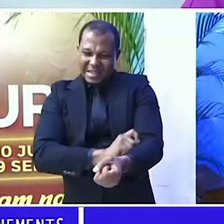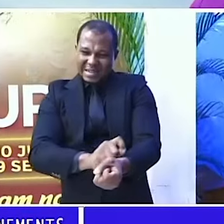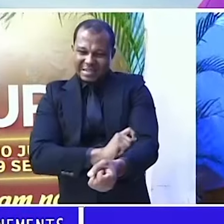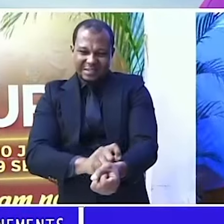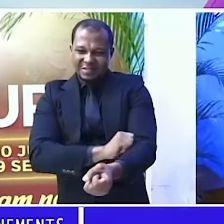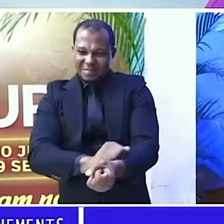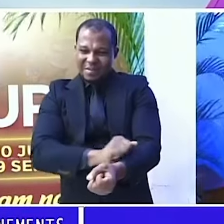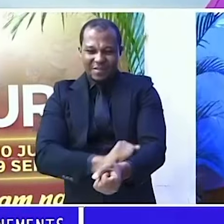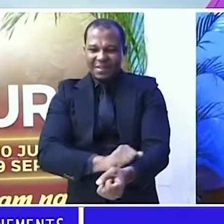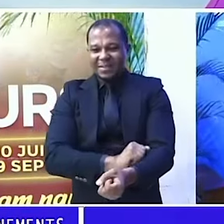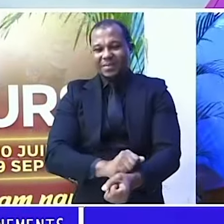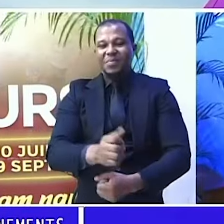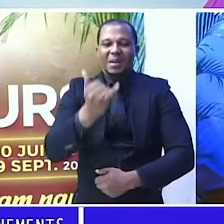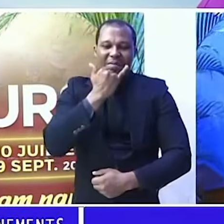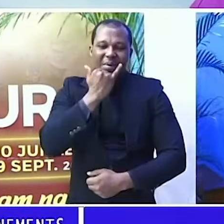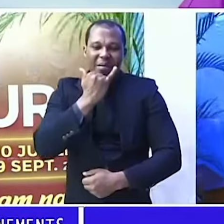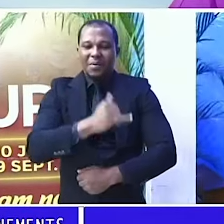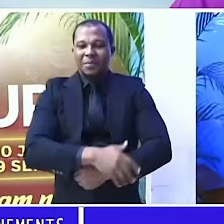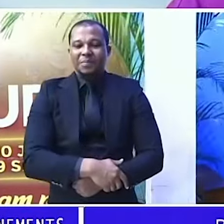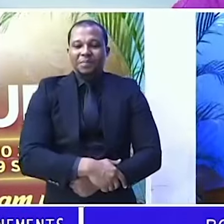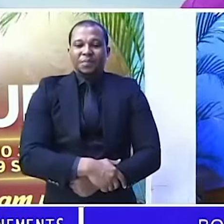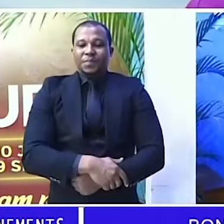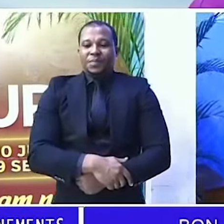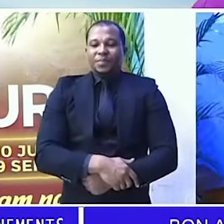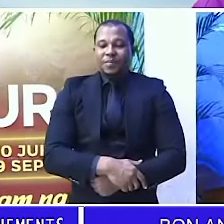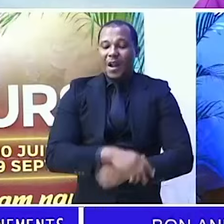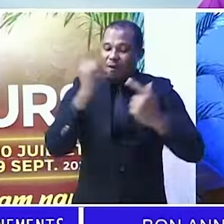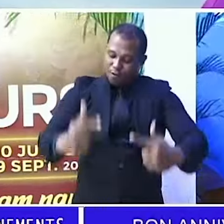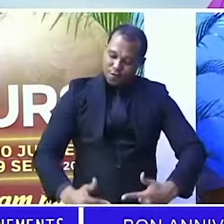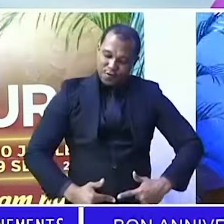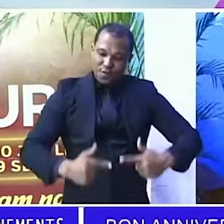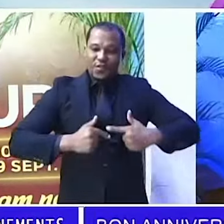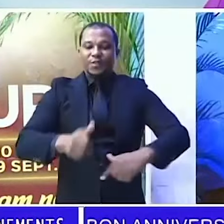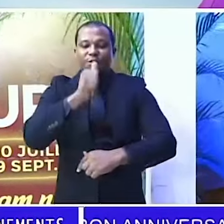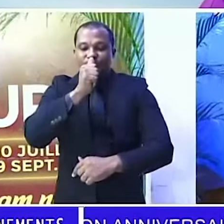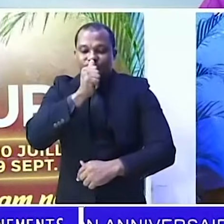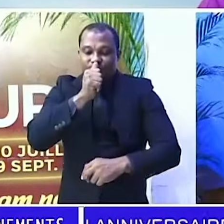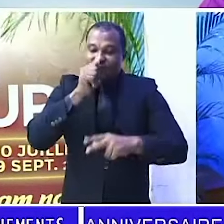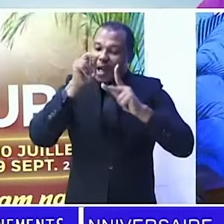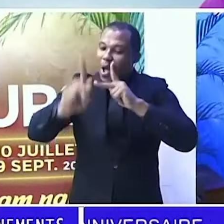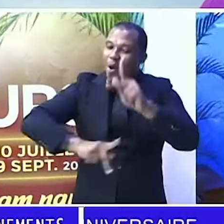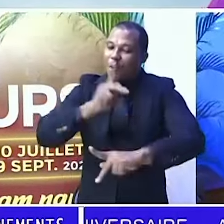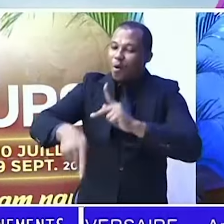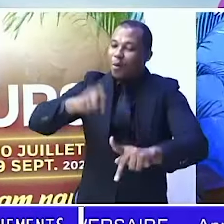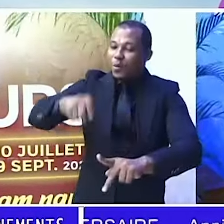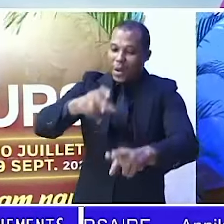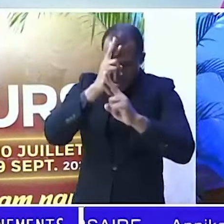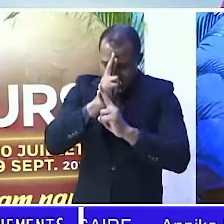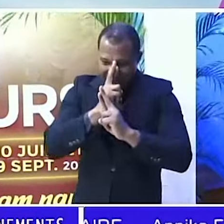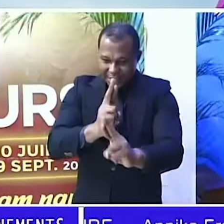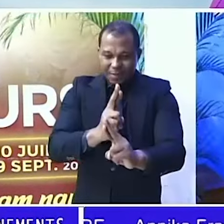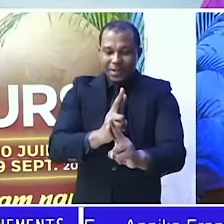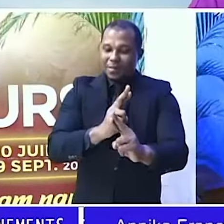mes amis. Comme si vie privée, on monde doit respecter, mais l'évangile la vie montre que par-delà la